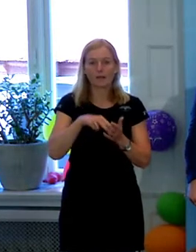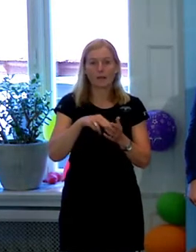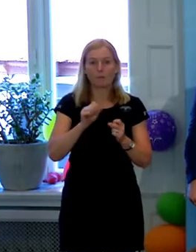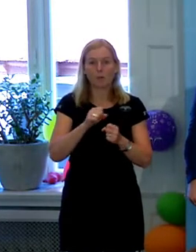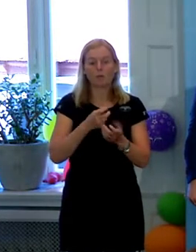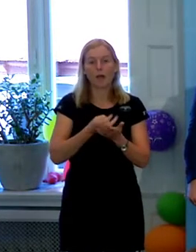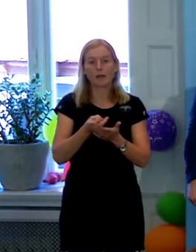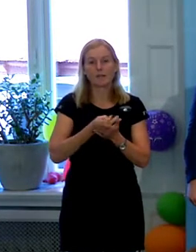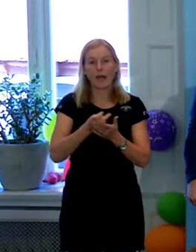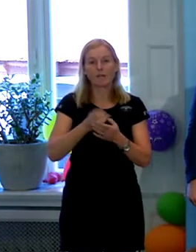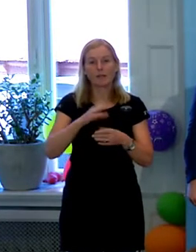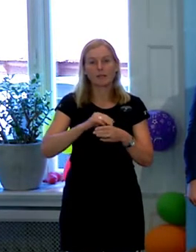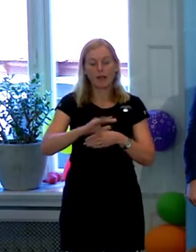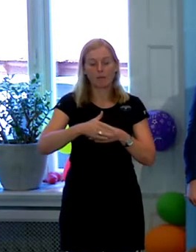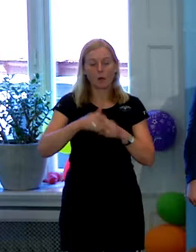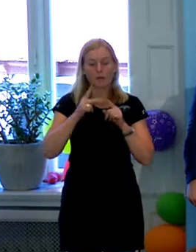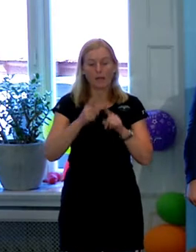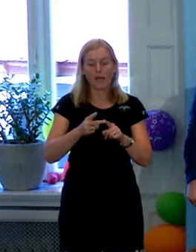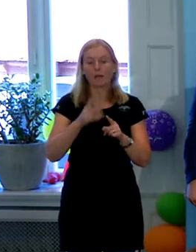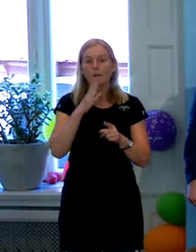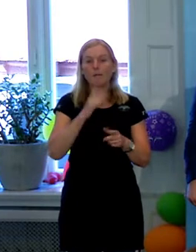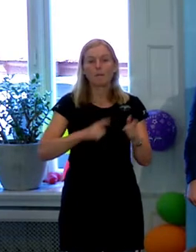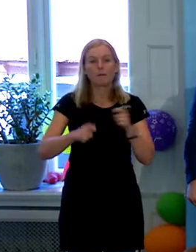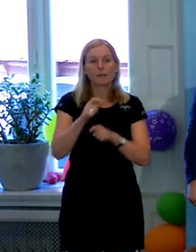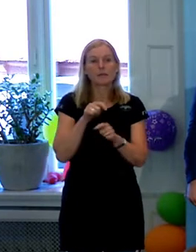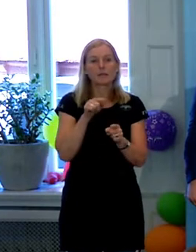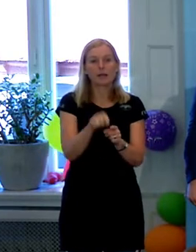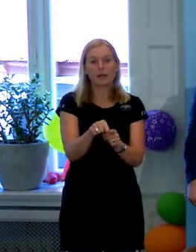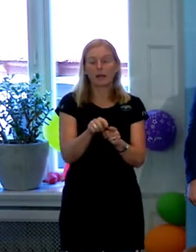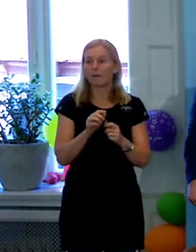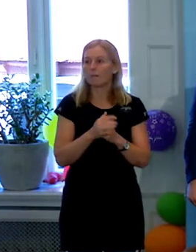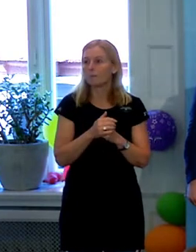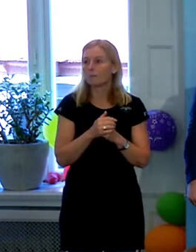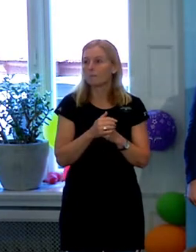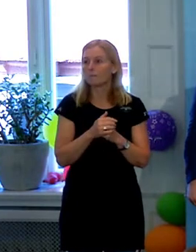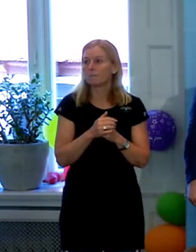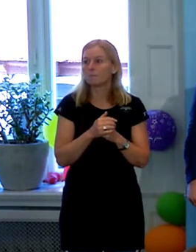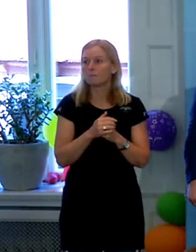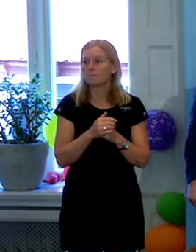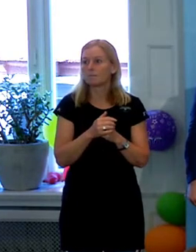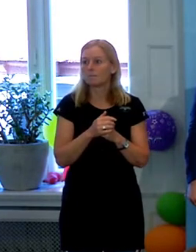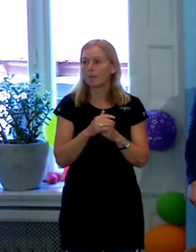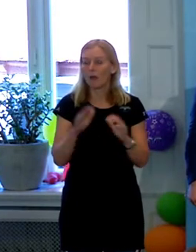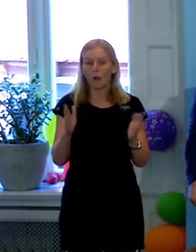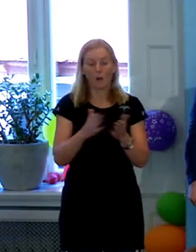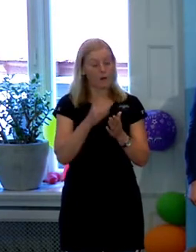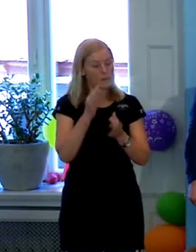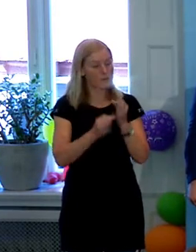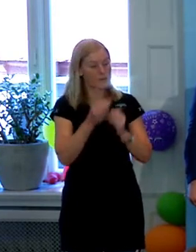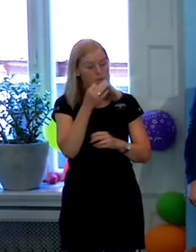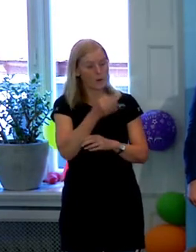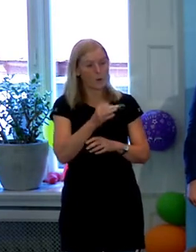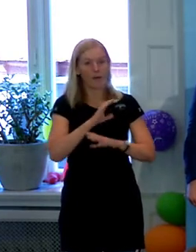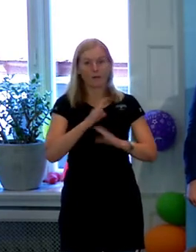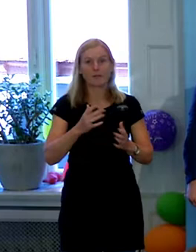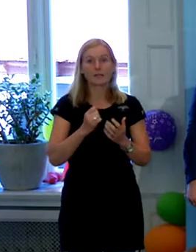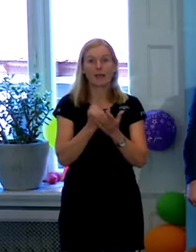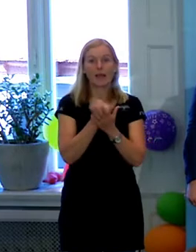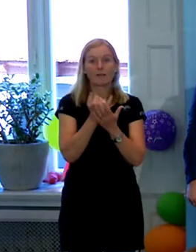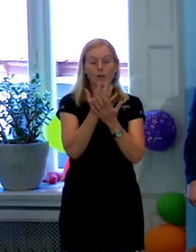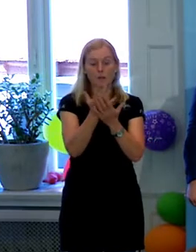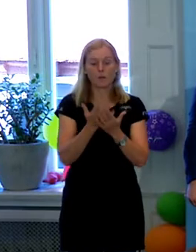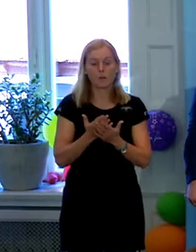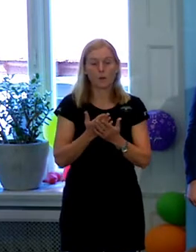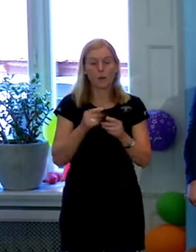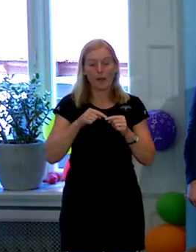ska ha järnväg Sverige igen. Men vem ska finansiera det? Det var en kort och koncis fråga. Det finns ju ingen infrastruktur